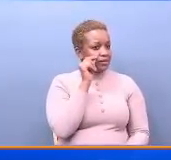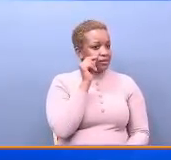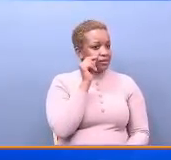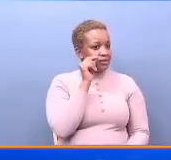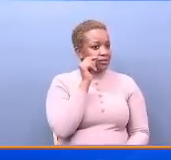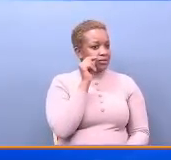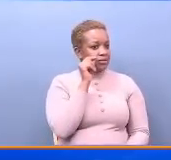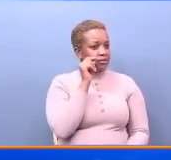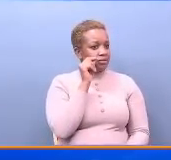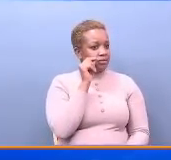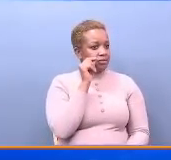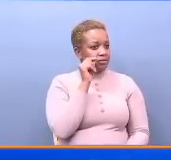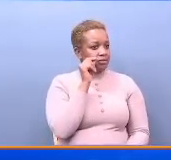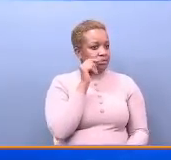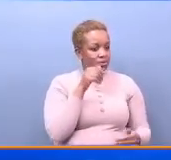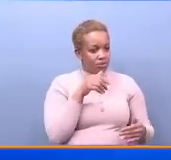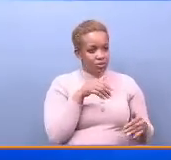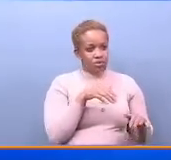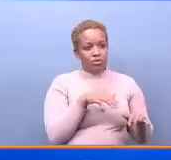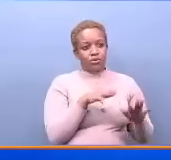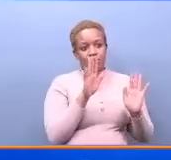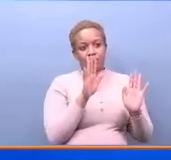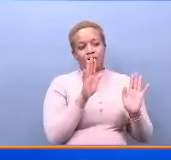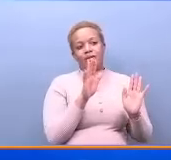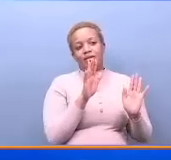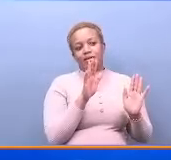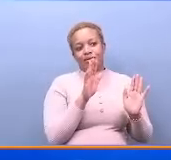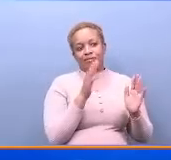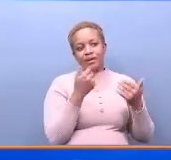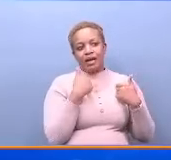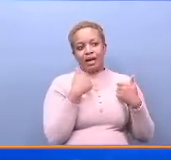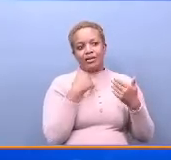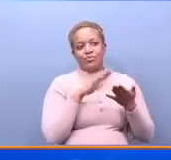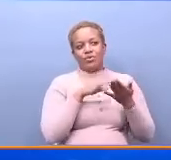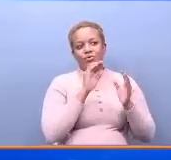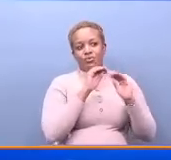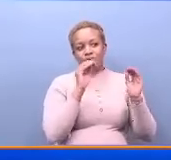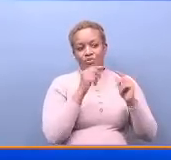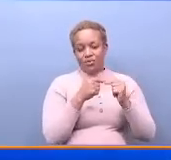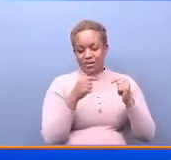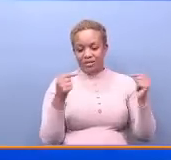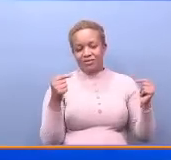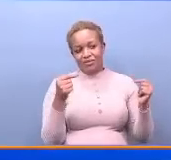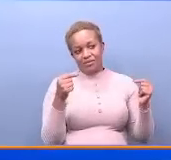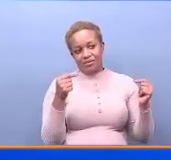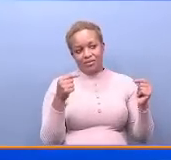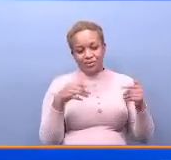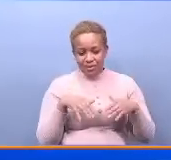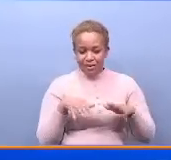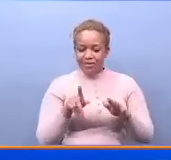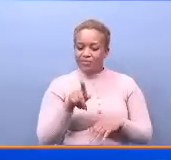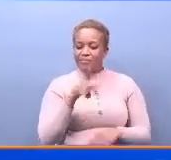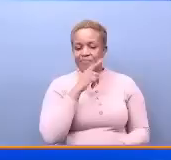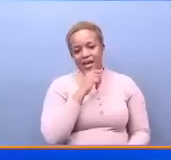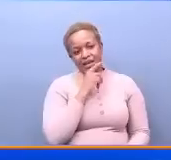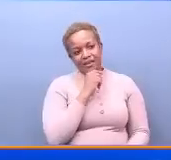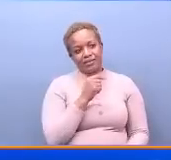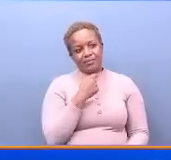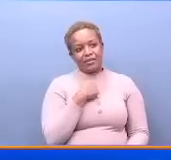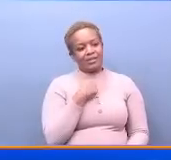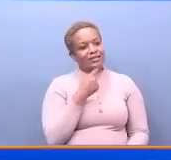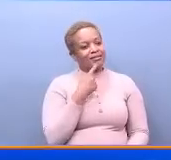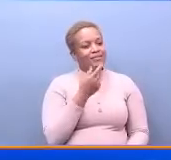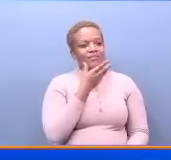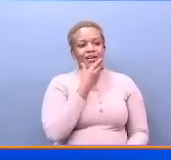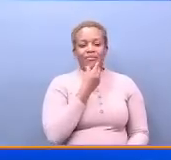uachie, sina la ziada. Sina la ziada, unamjua ni nani? Sita kutaja jina lake, ni mpinzani wangu kwa hiyo kiti. Wachie kiti, sina la ziada. Nikamwambia baba,